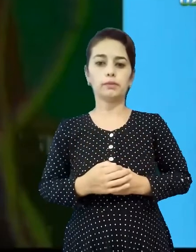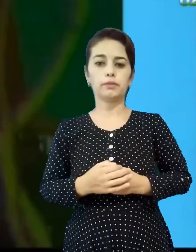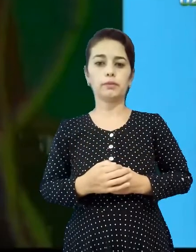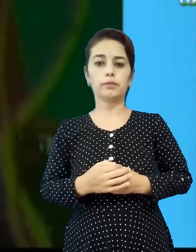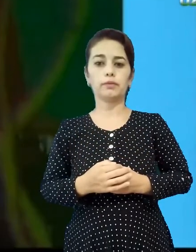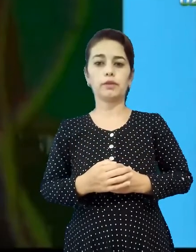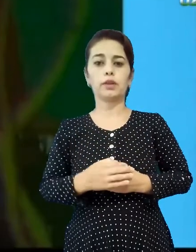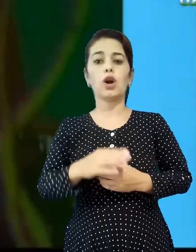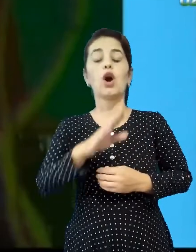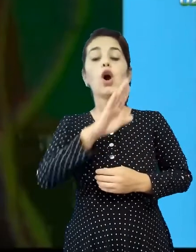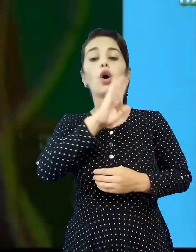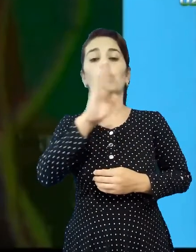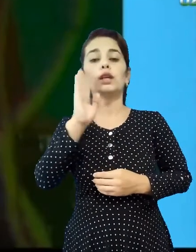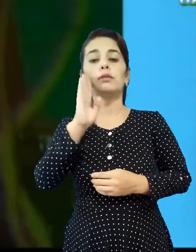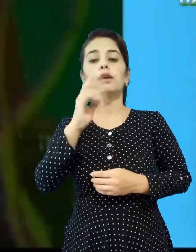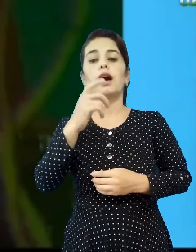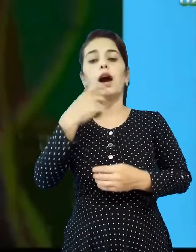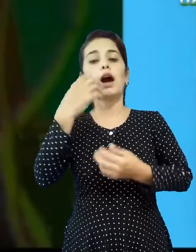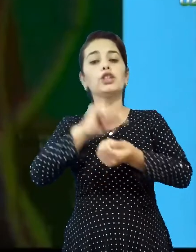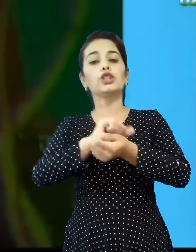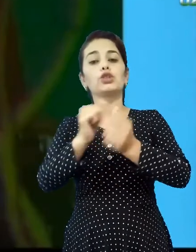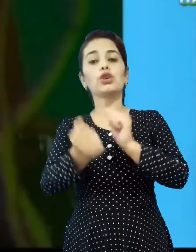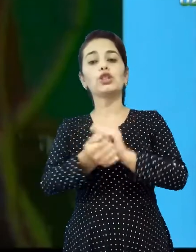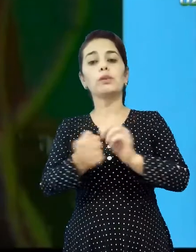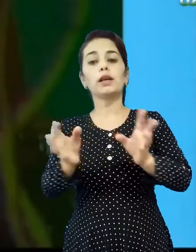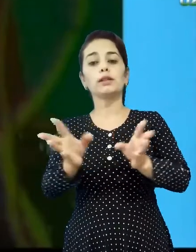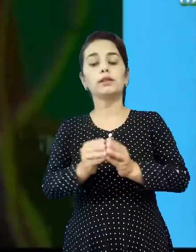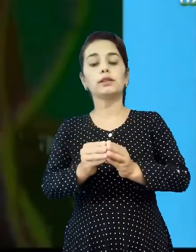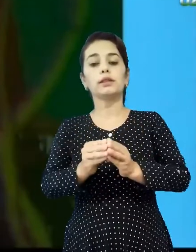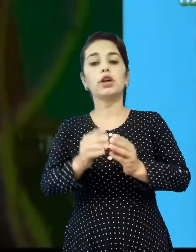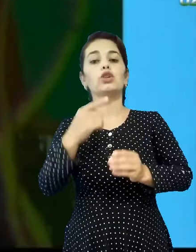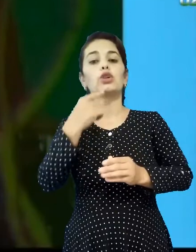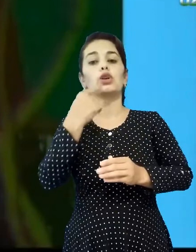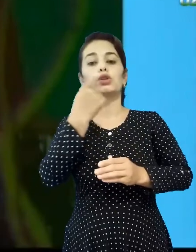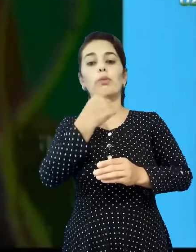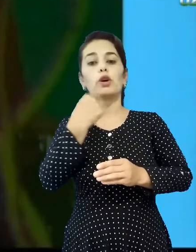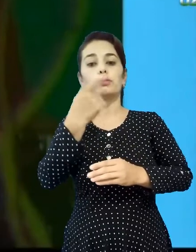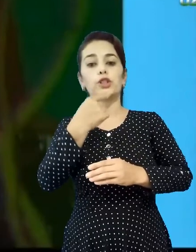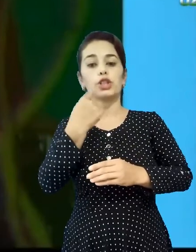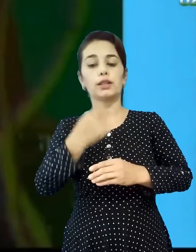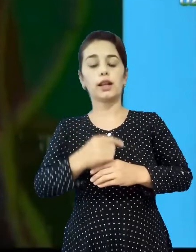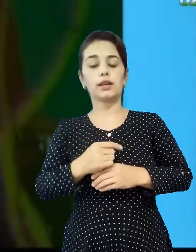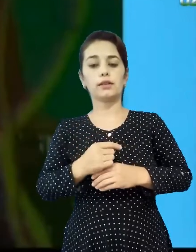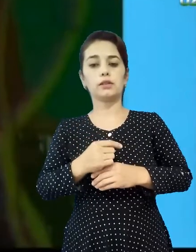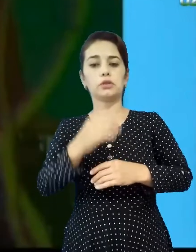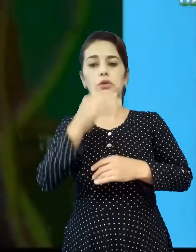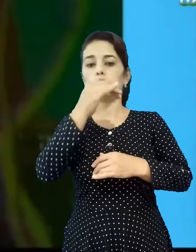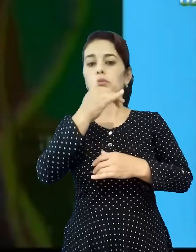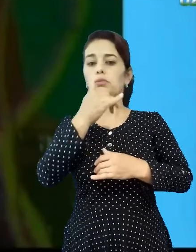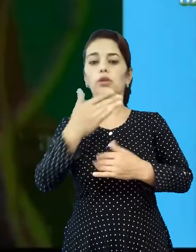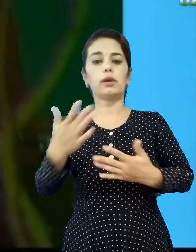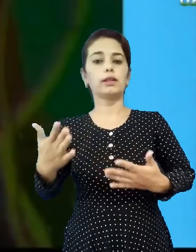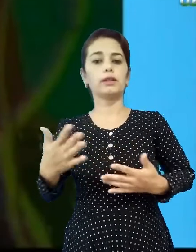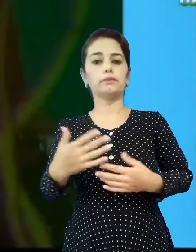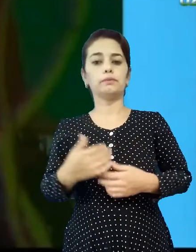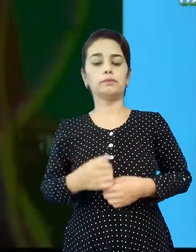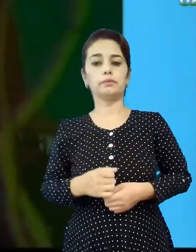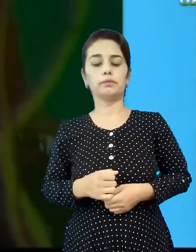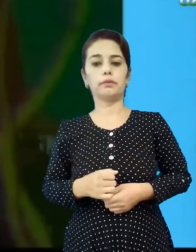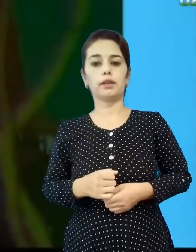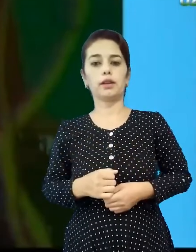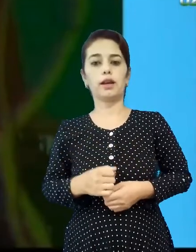yutalaman. Onam achchiq tosh bilan tomog'imni chaydilar. Bo'lmadi.